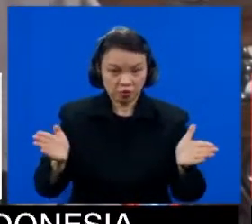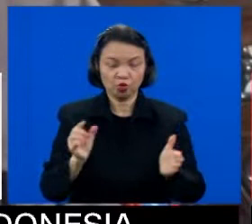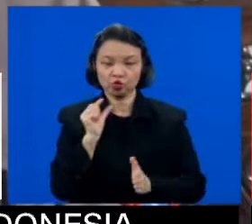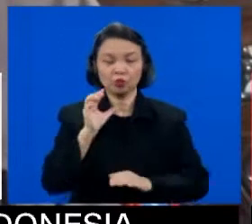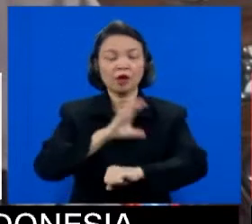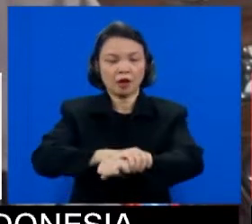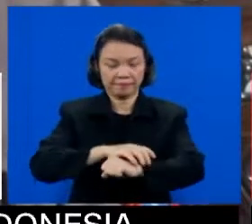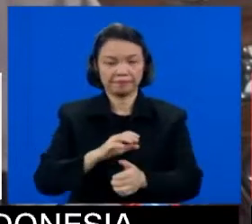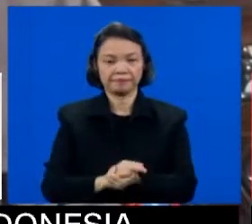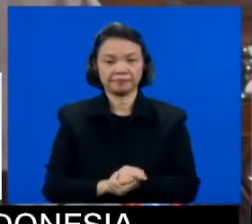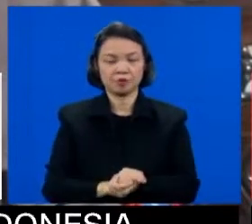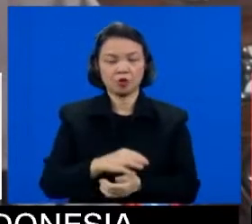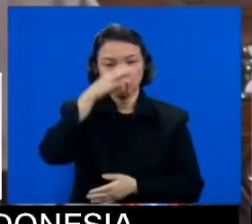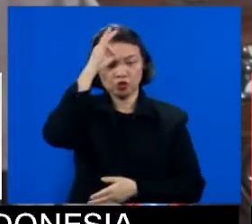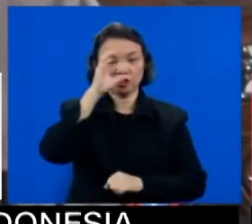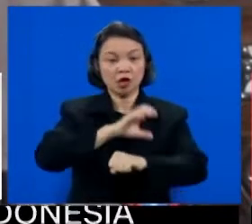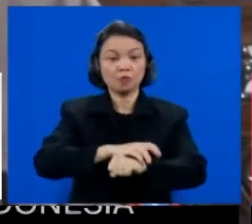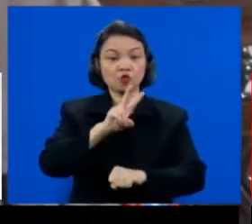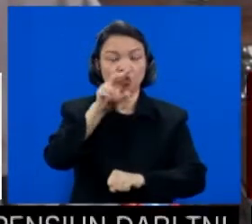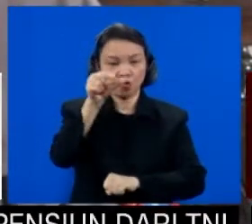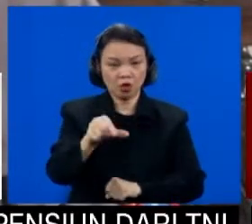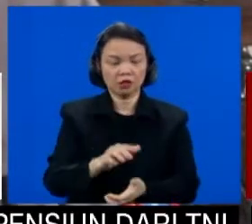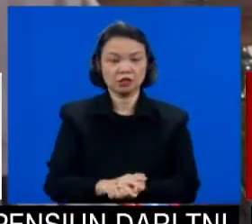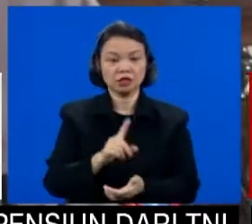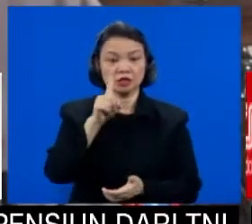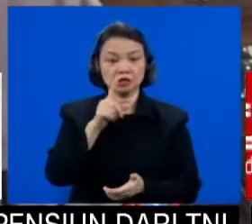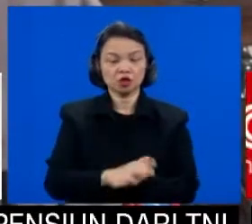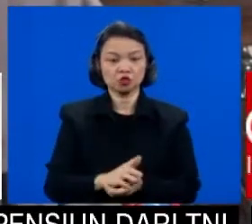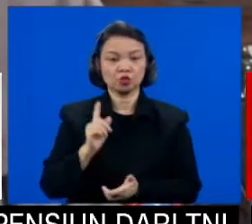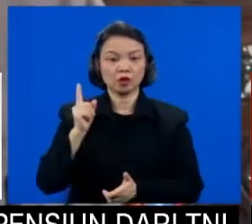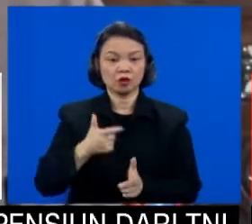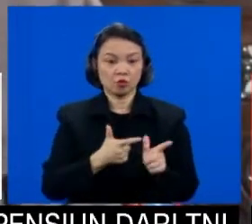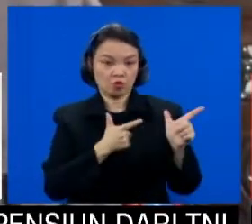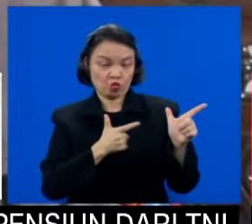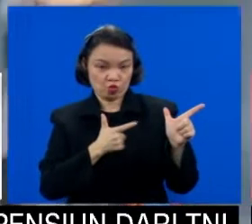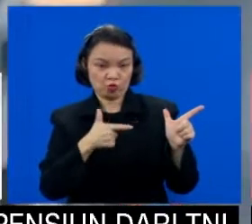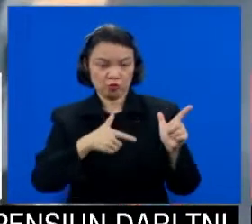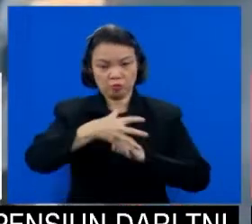Petugas akhirnya menangkap dua orang dari dalam mobil dan mendapati satu pucuk senjata jenis airsoft gun.